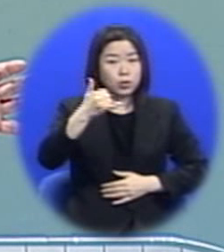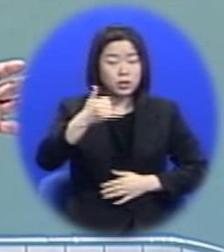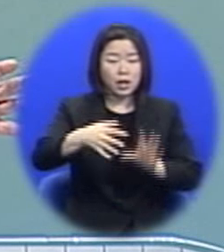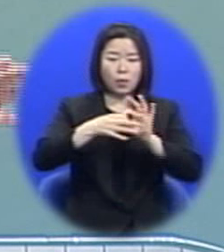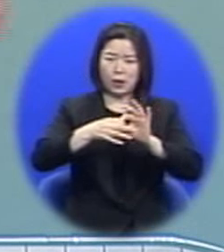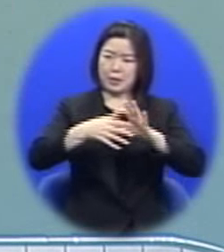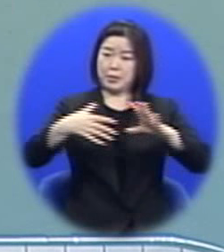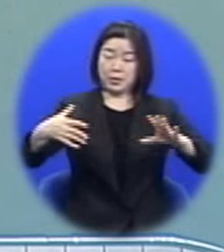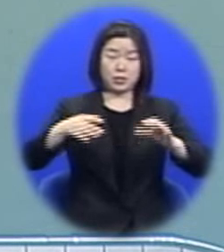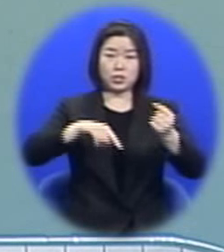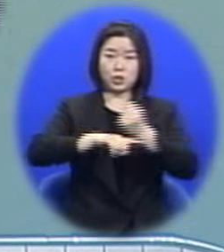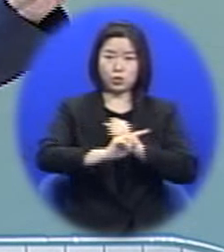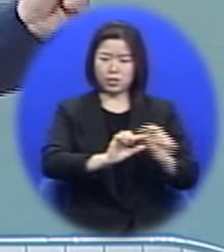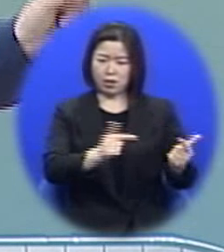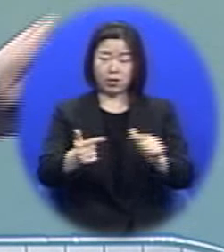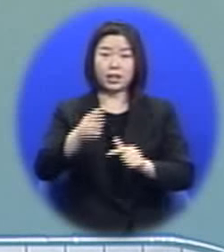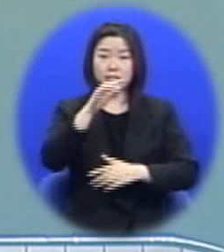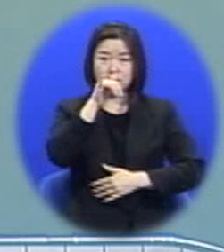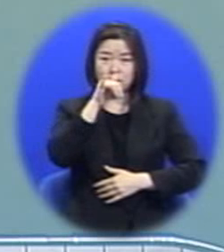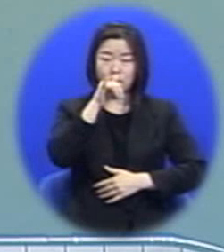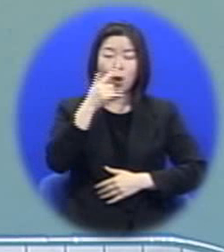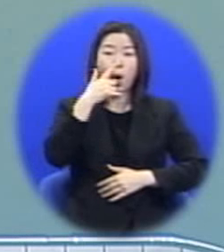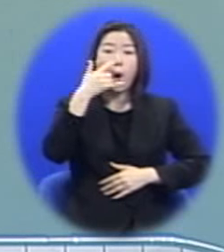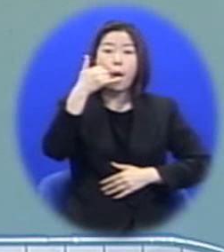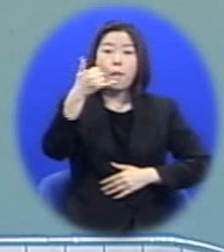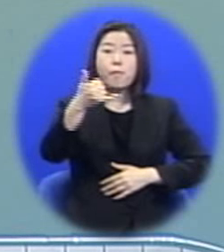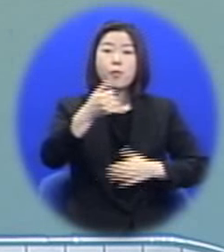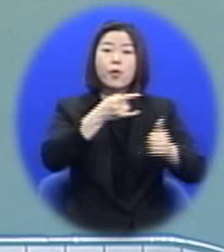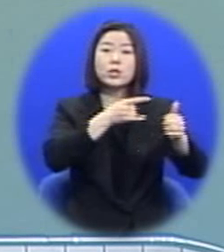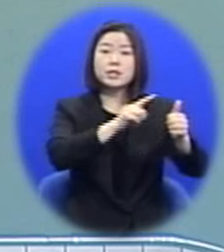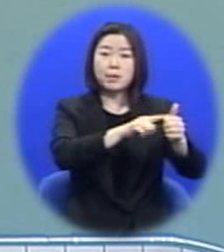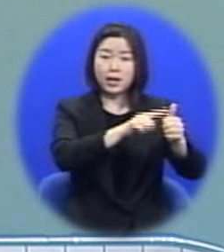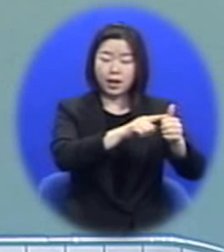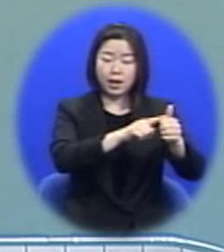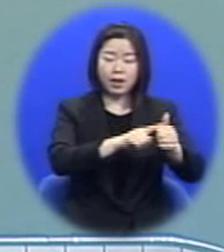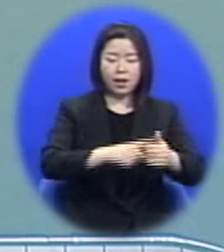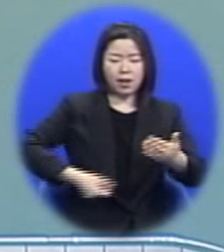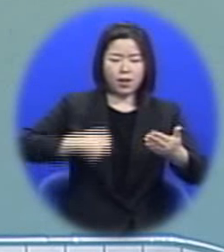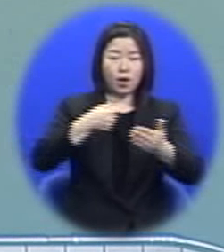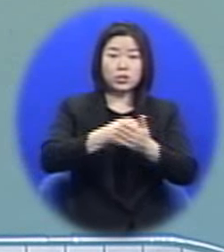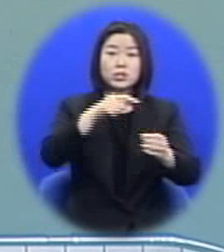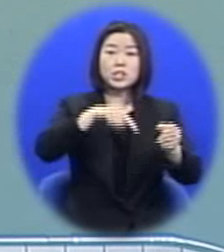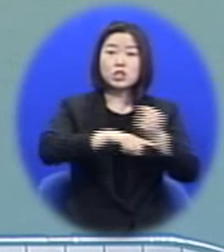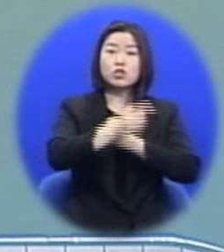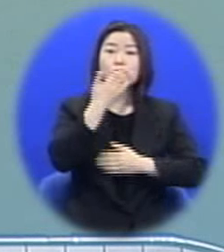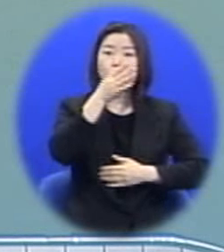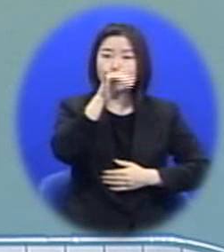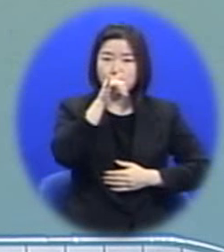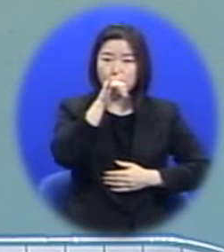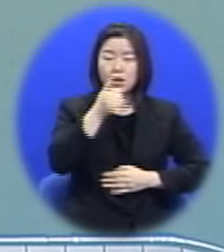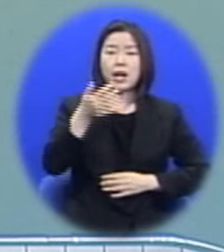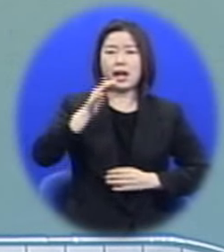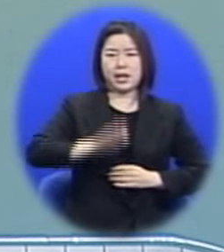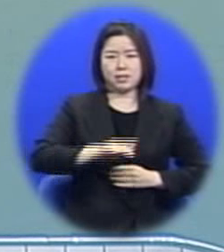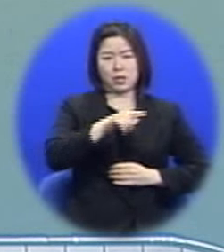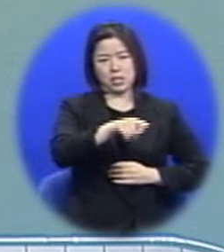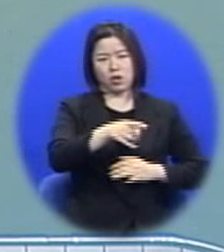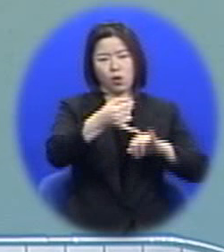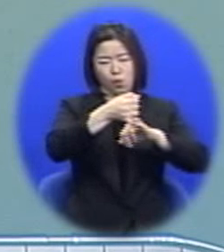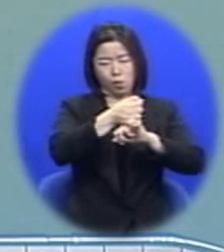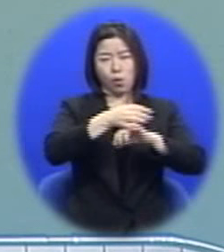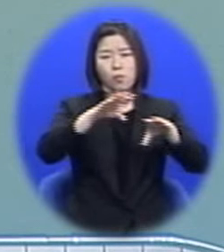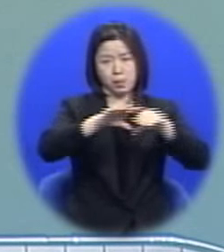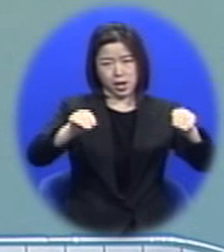있습니다. 부모님에게 결정적인 이유가 있을 수도 있습니다. 그러나 이건 반드시 해결해야 되고